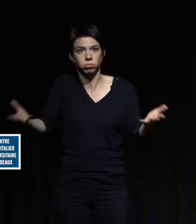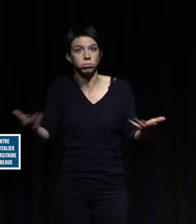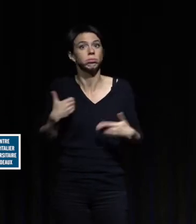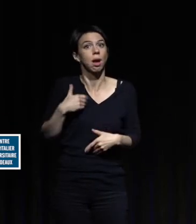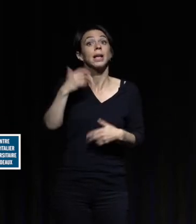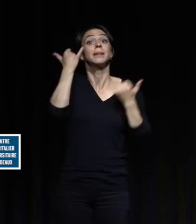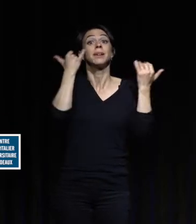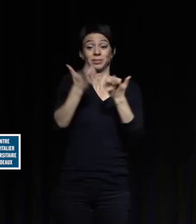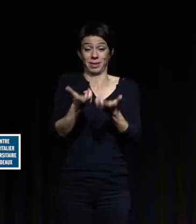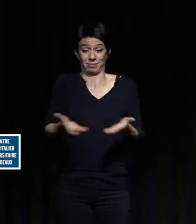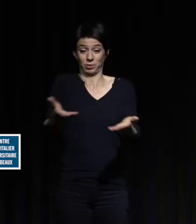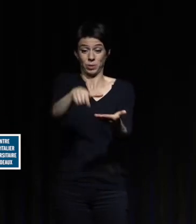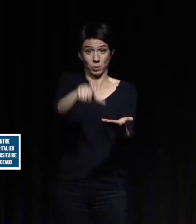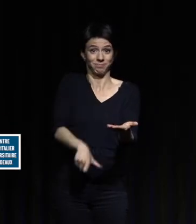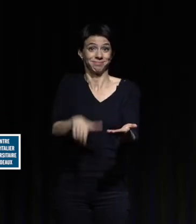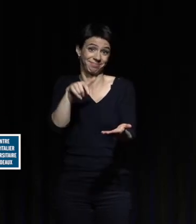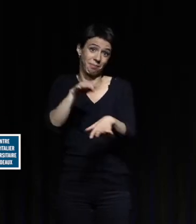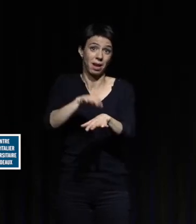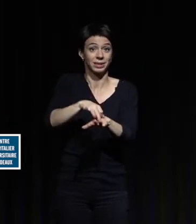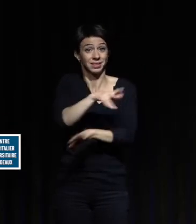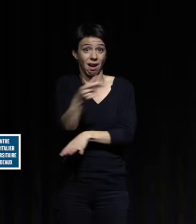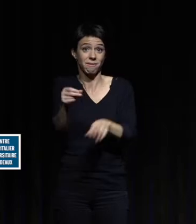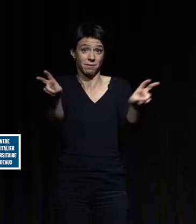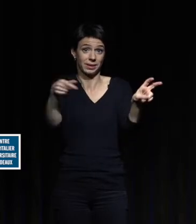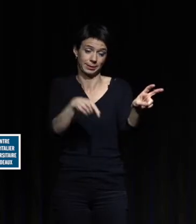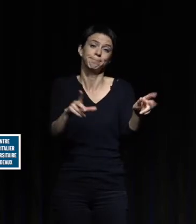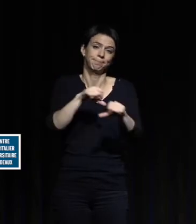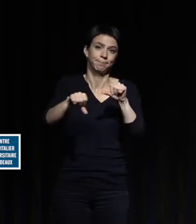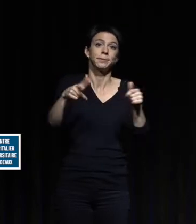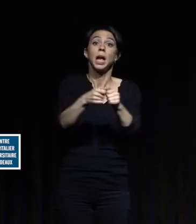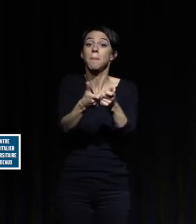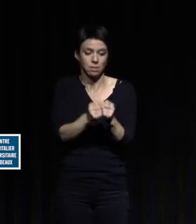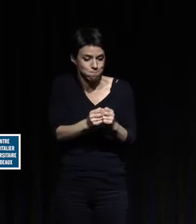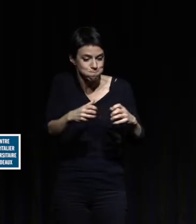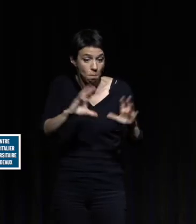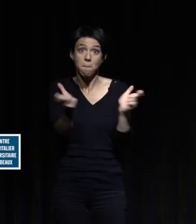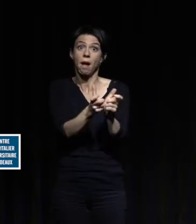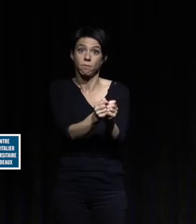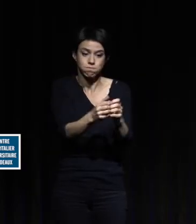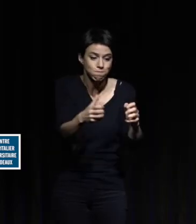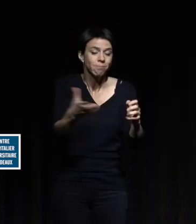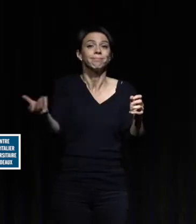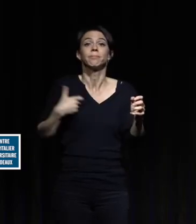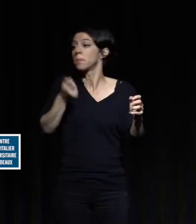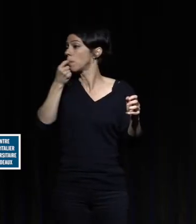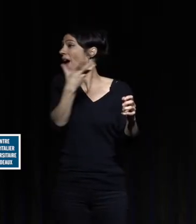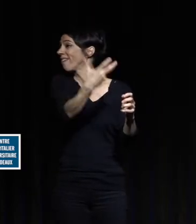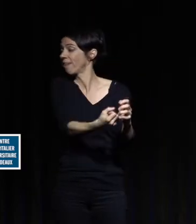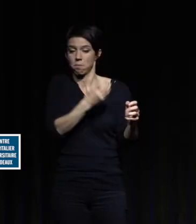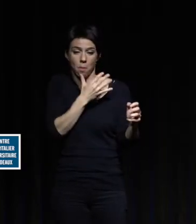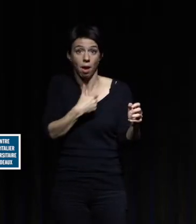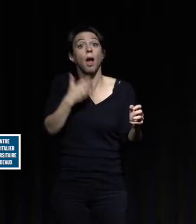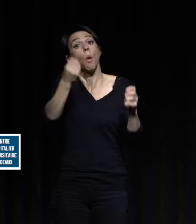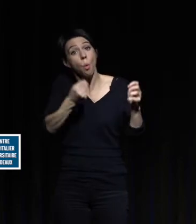les médicaments ne vont pas nettoyer des masses abdominales, soit au contraire lorsque c'est pas trop grave. Parce que quand c'est pas trop grave, la chirurgie ne va